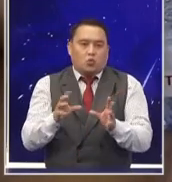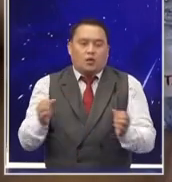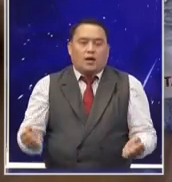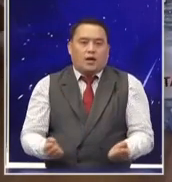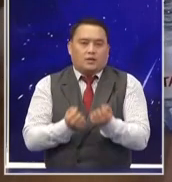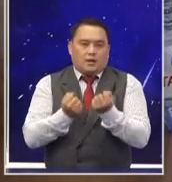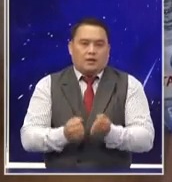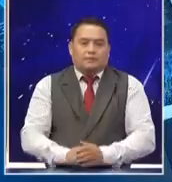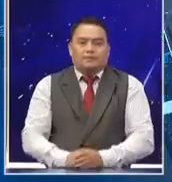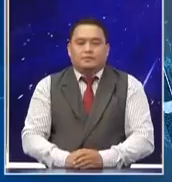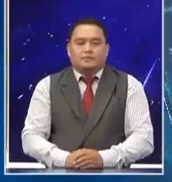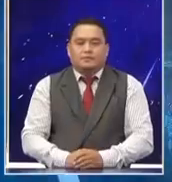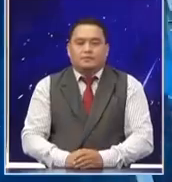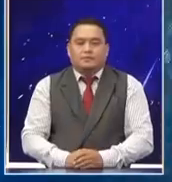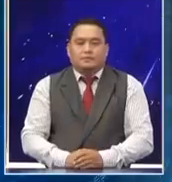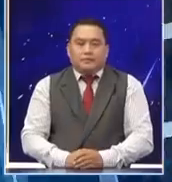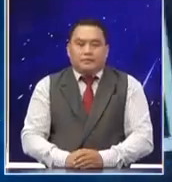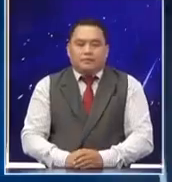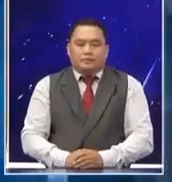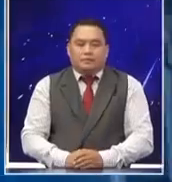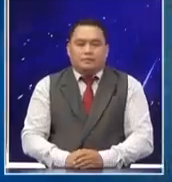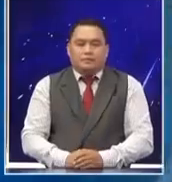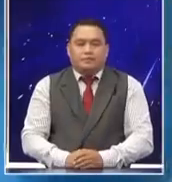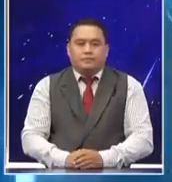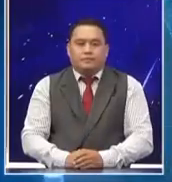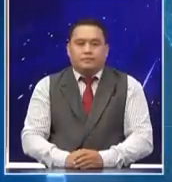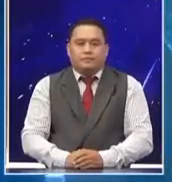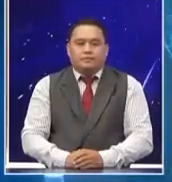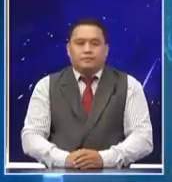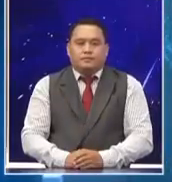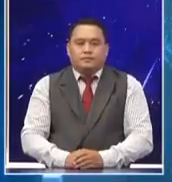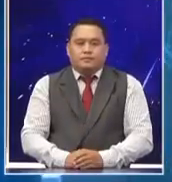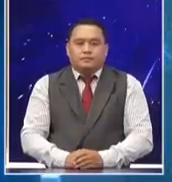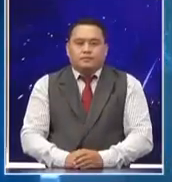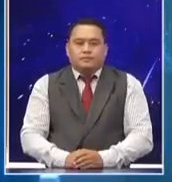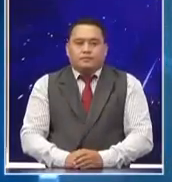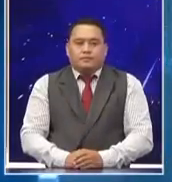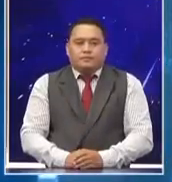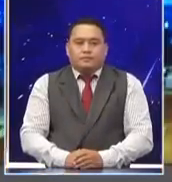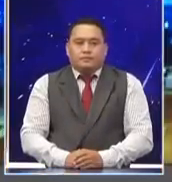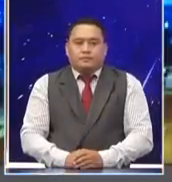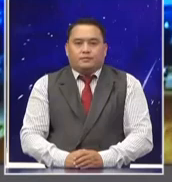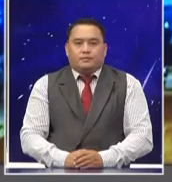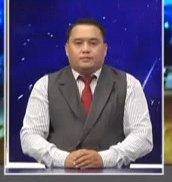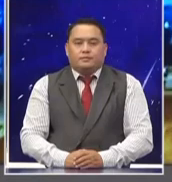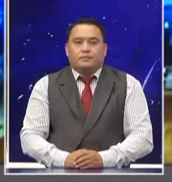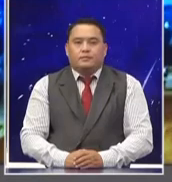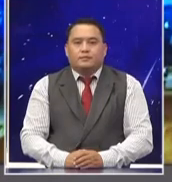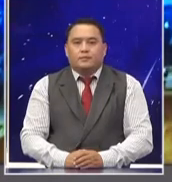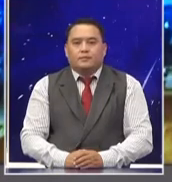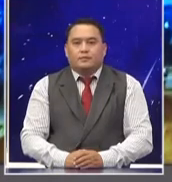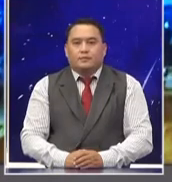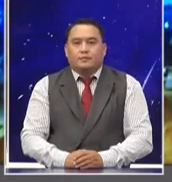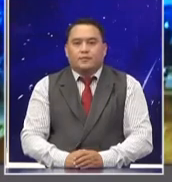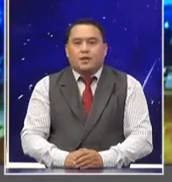Білім болашақтың кілті. Меруерт Қыдырбайқызы, Нұржан Мұқанов, Жетісу телеарнасы.